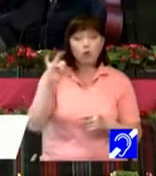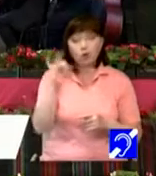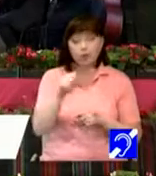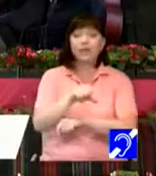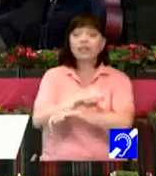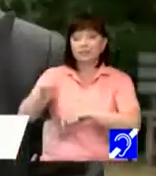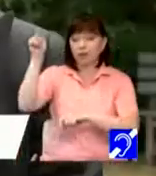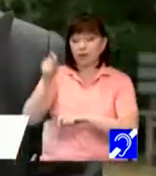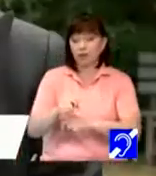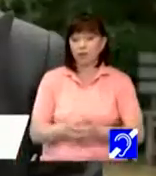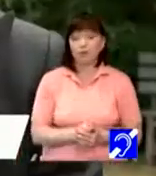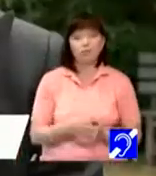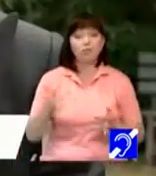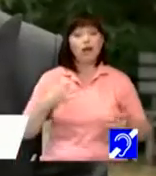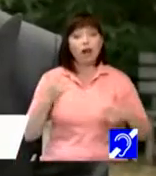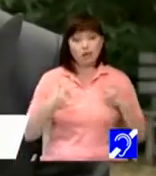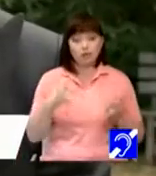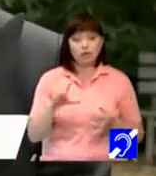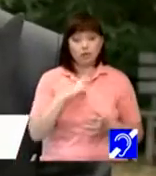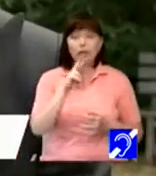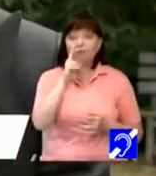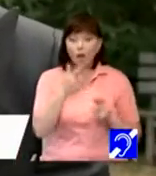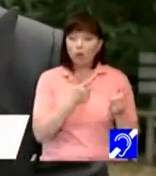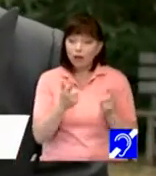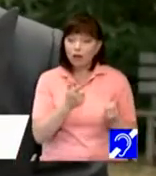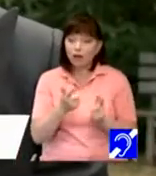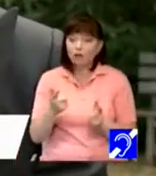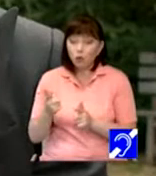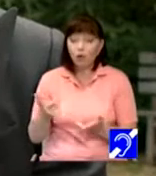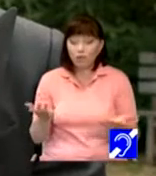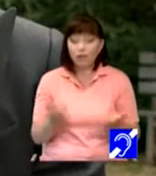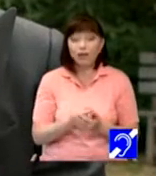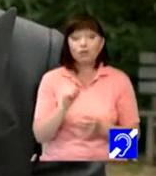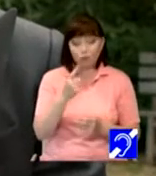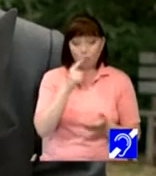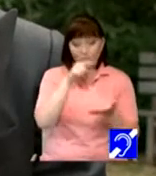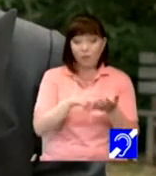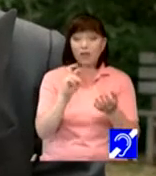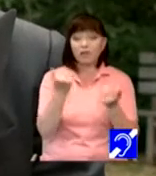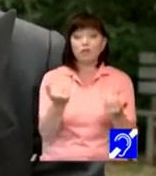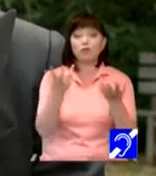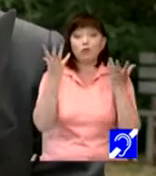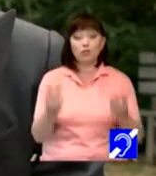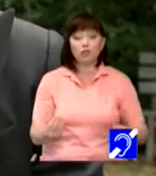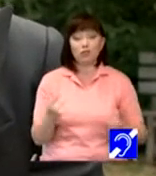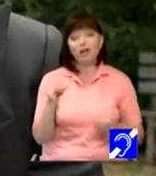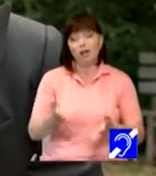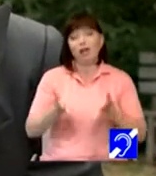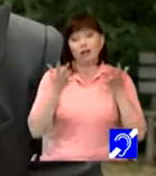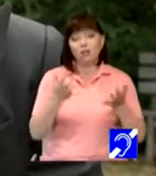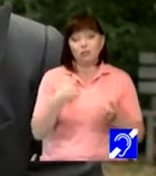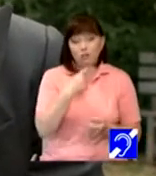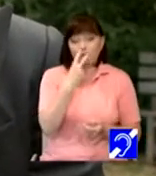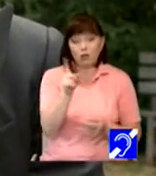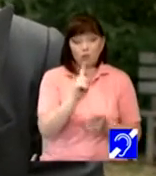și de peste hotare. Artiștii au avut 2 ani de pregătire ca să ajungă până în ziua de astăzi și desigur